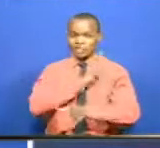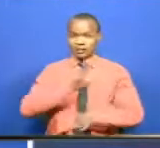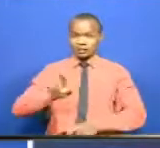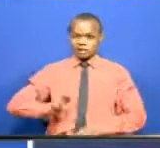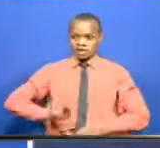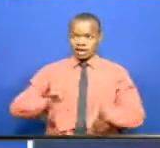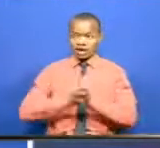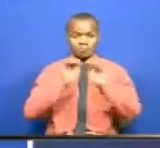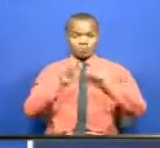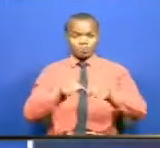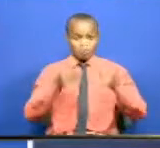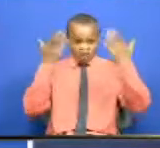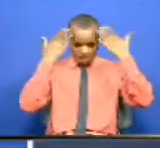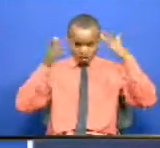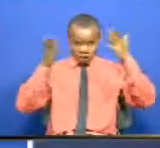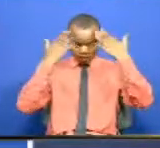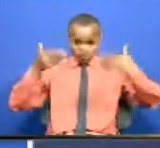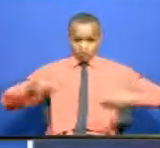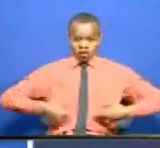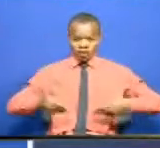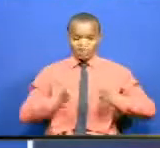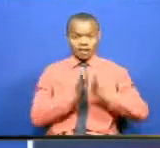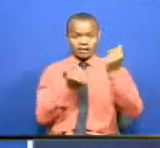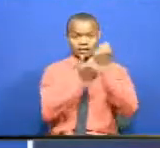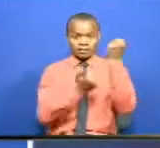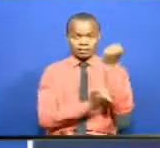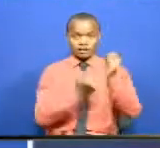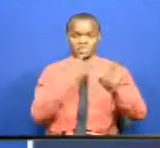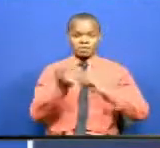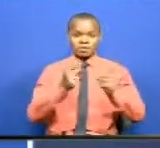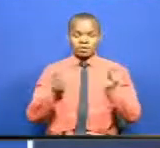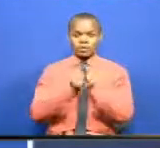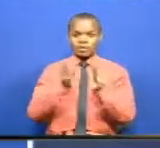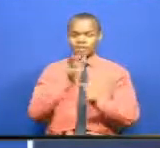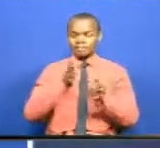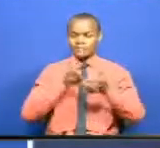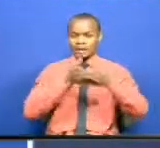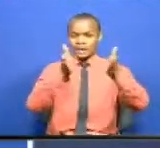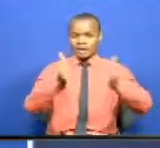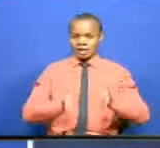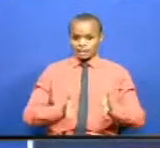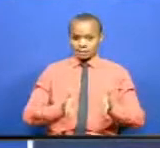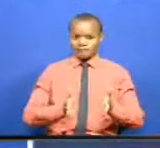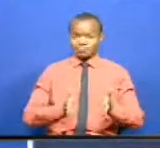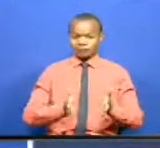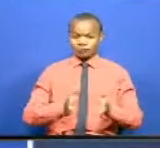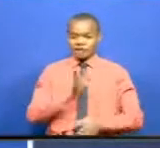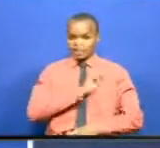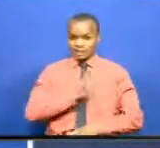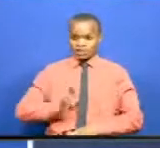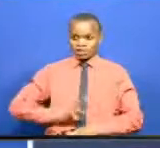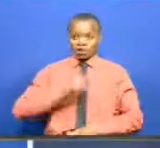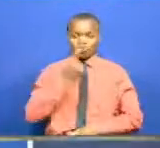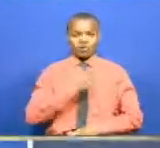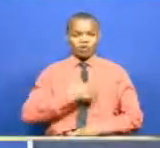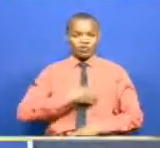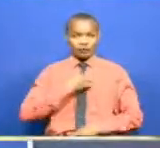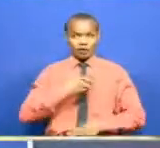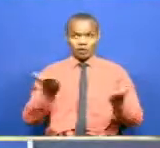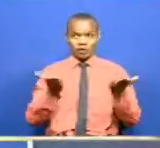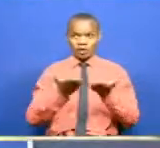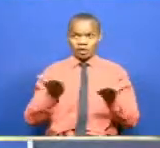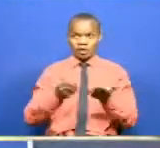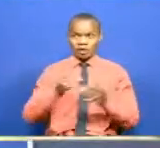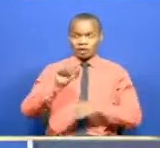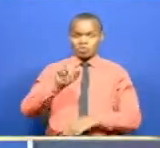za kuhamasisha vijana. Akiwahutubia viongozi wa kanisa kutoka kaunti ya Nyamira waliokuwa wamemtembelea huko kwake katika eneo la